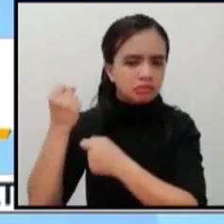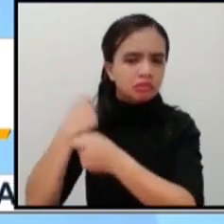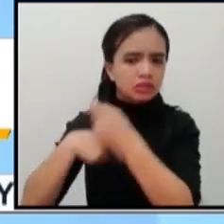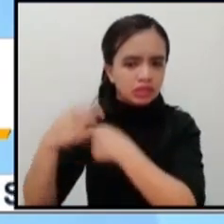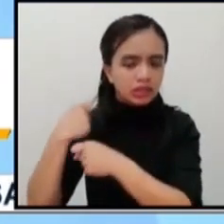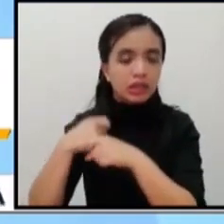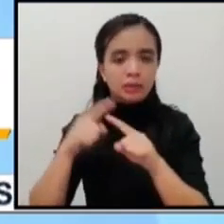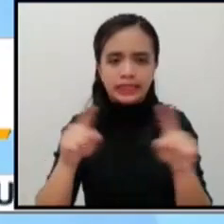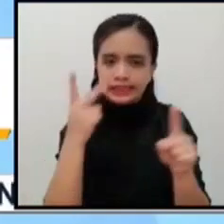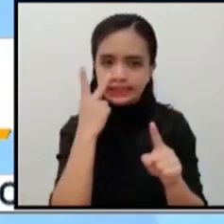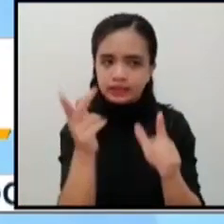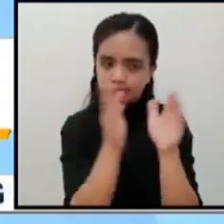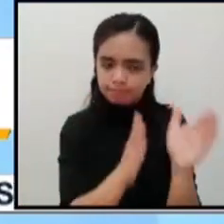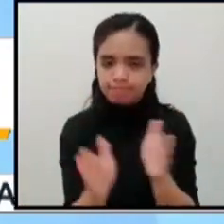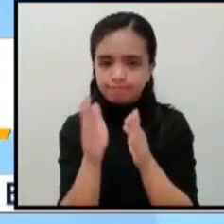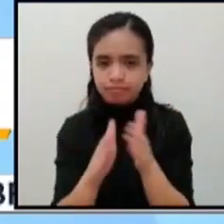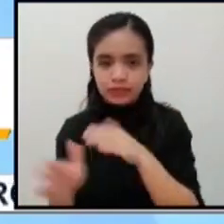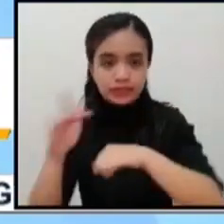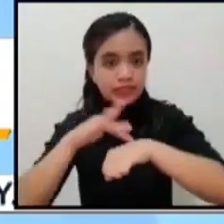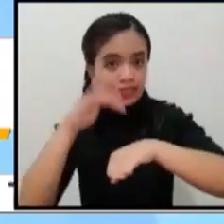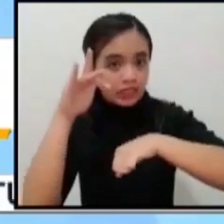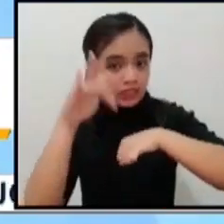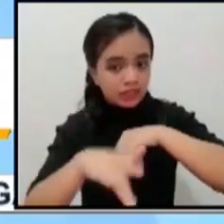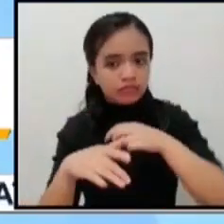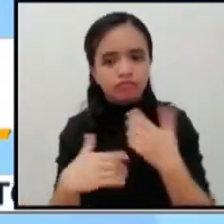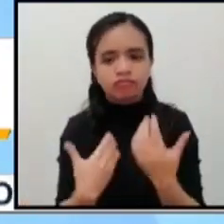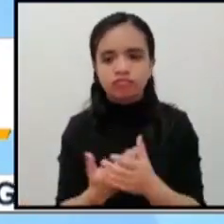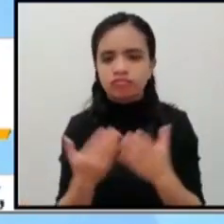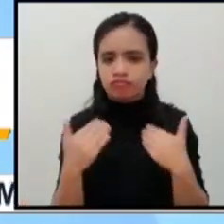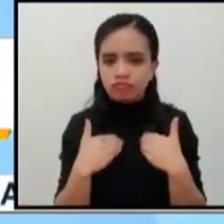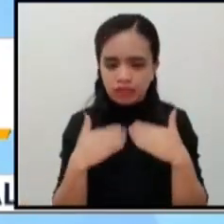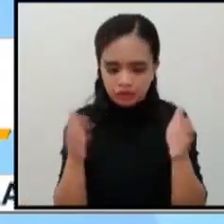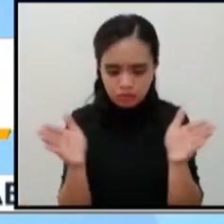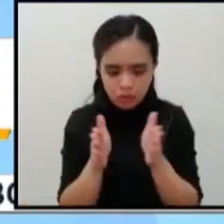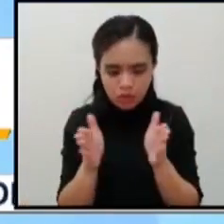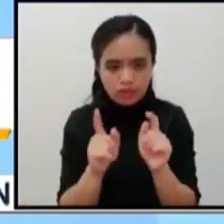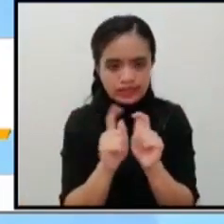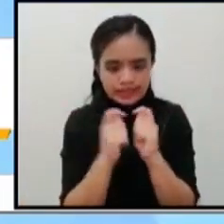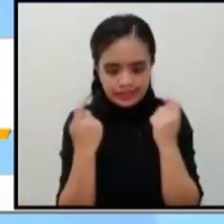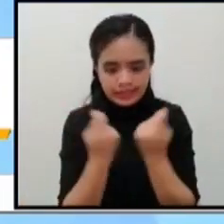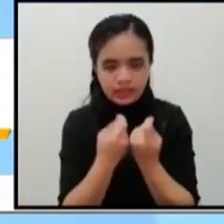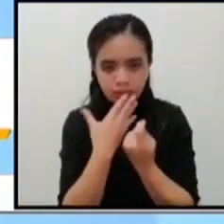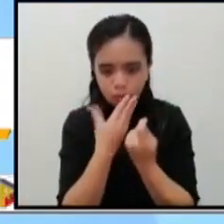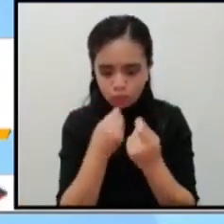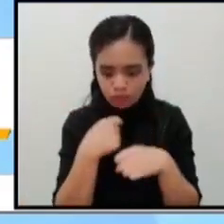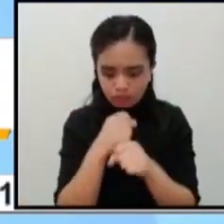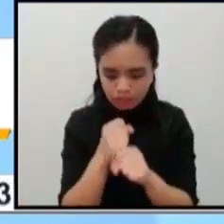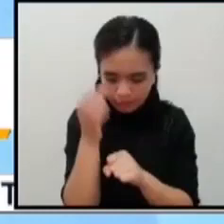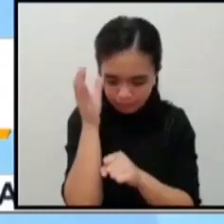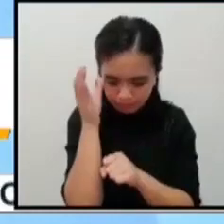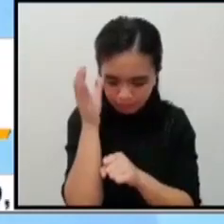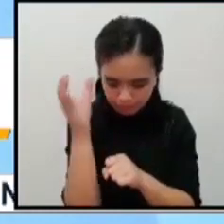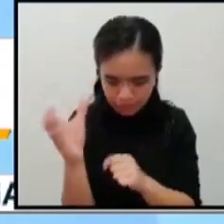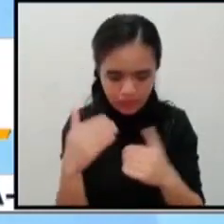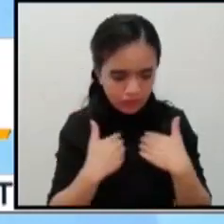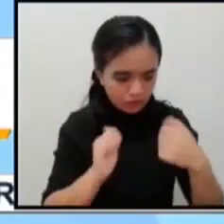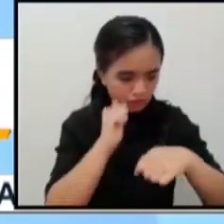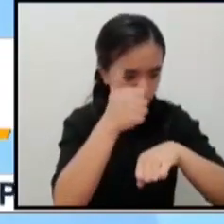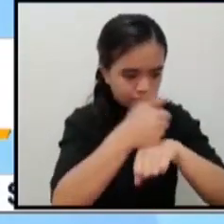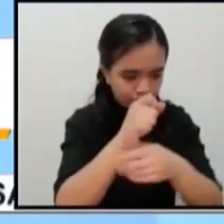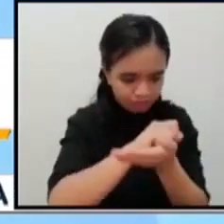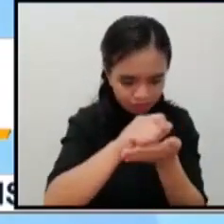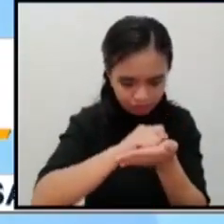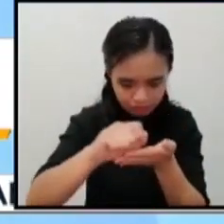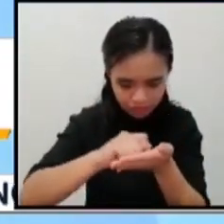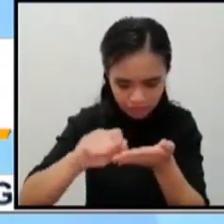kami ng maaga. There will be a small team who will conceptualize the theme and come up with the script. And of course, once our